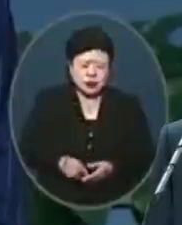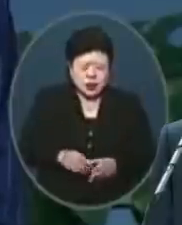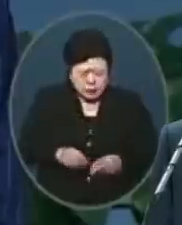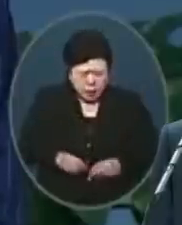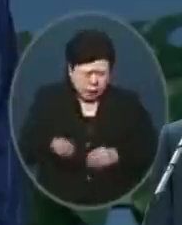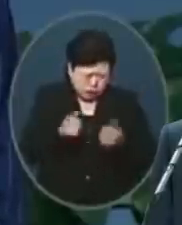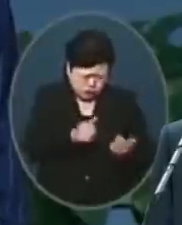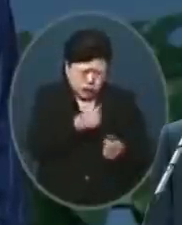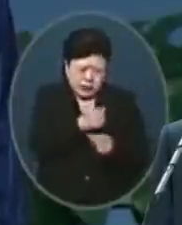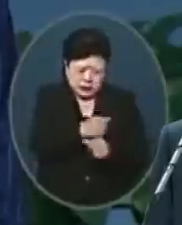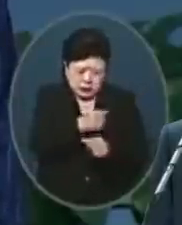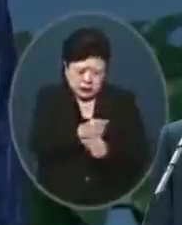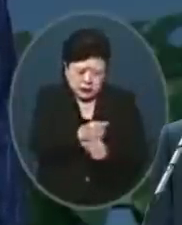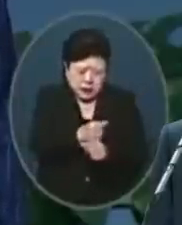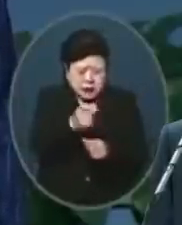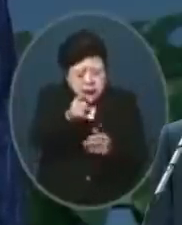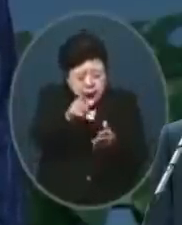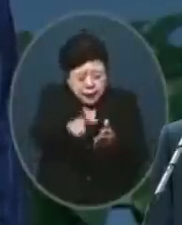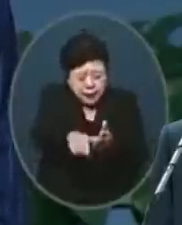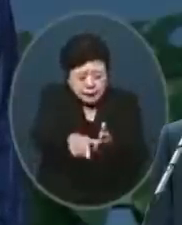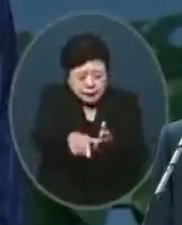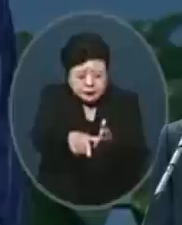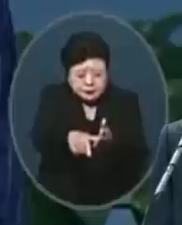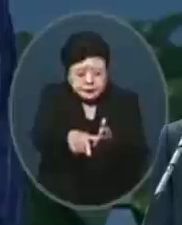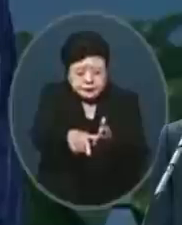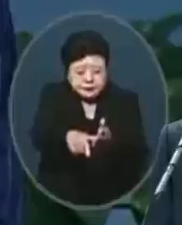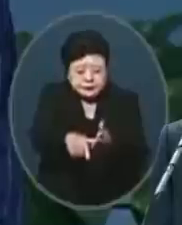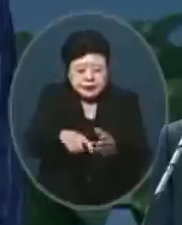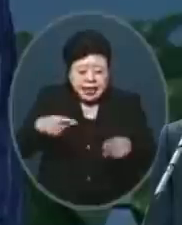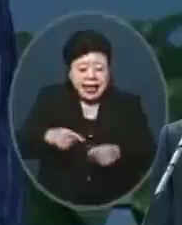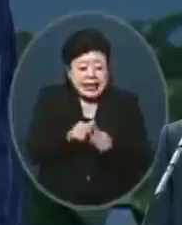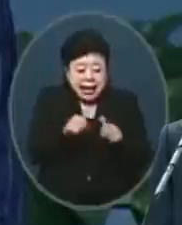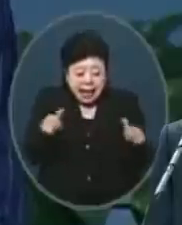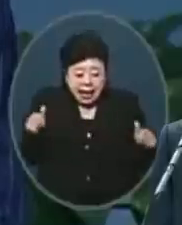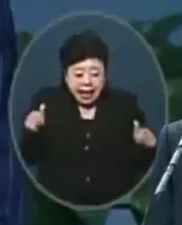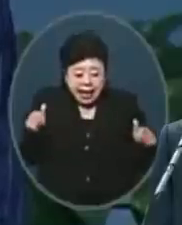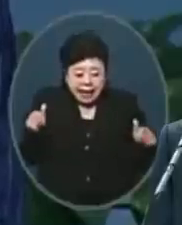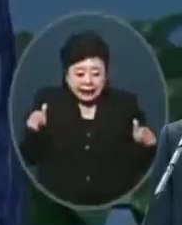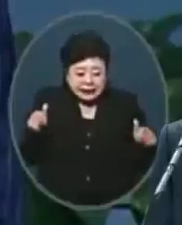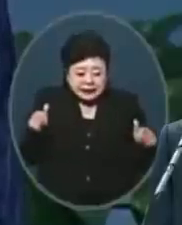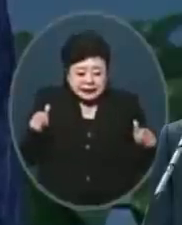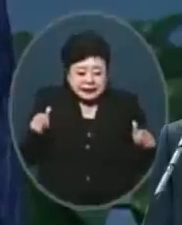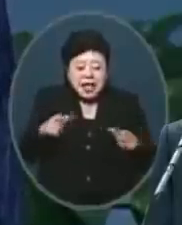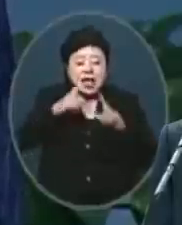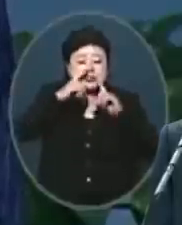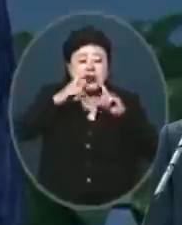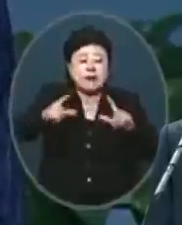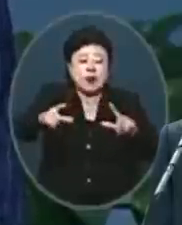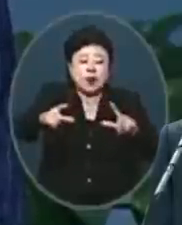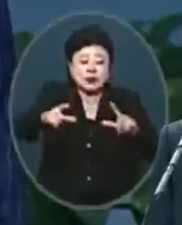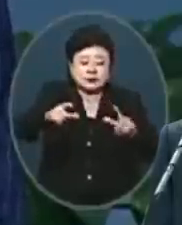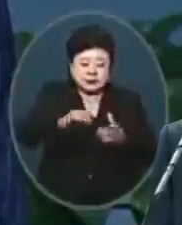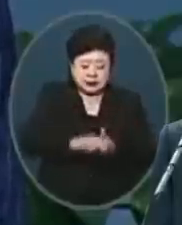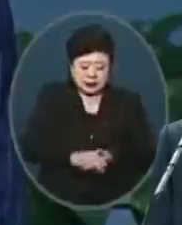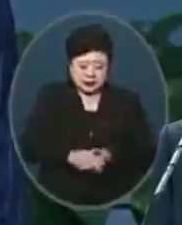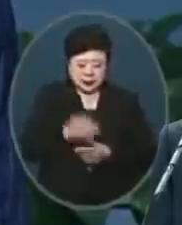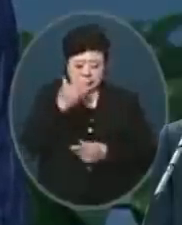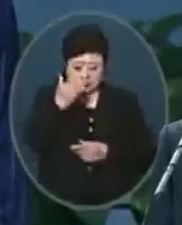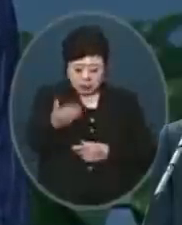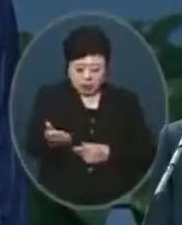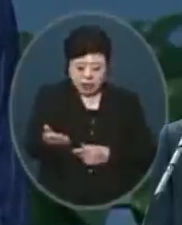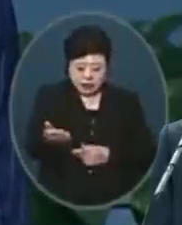되었던 것입니다. 그때 엘리야가 선포를 했습니다. 너희